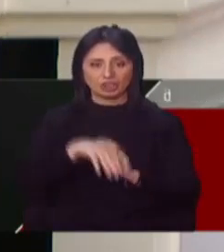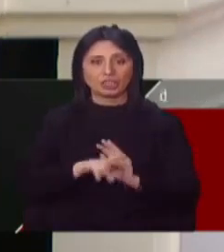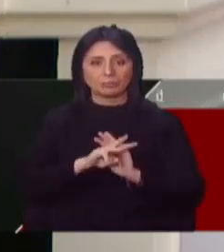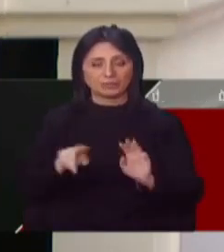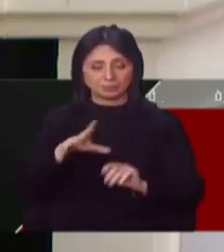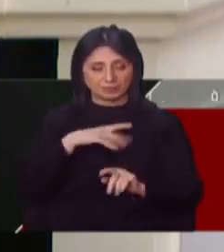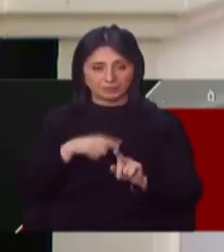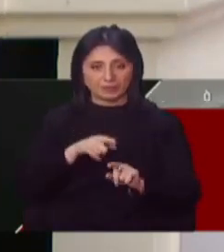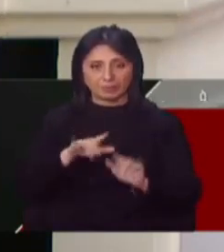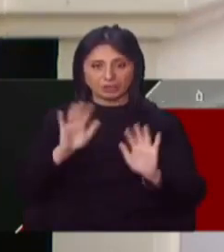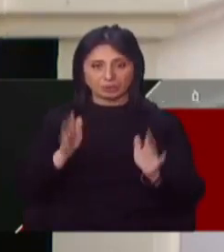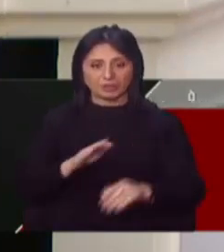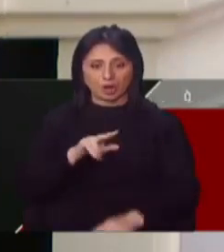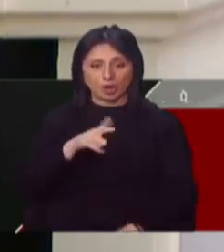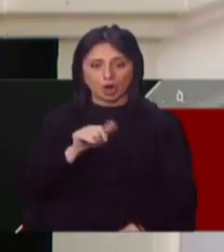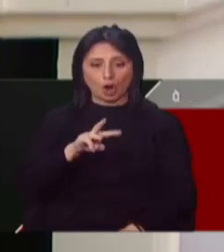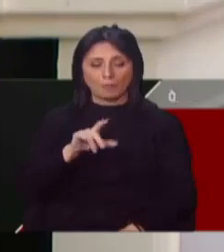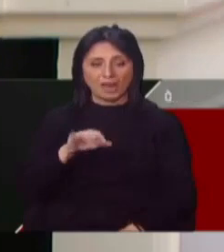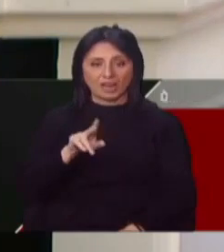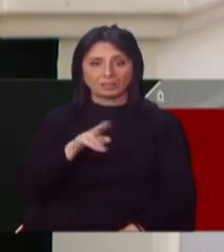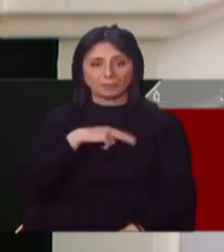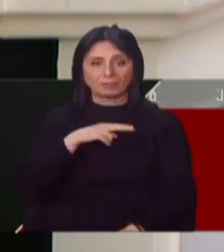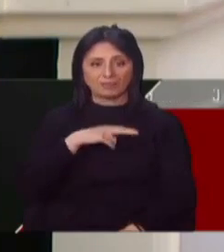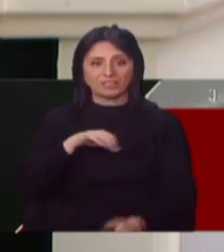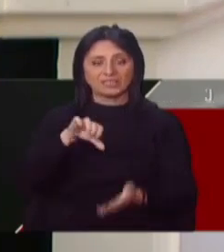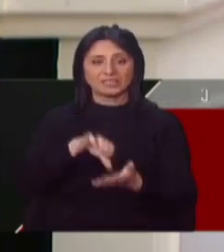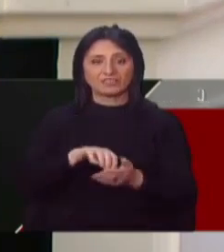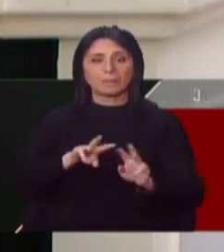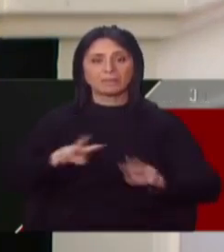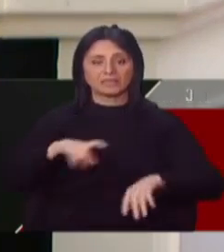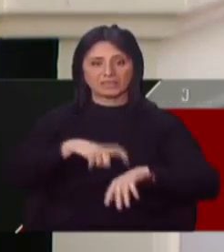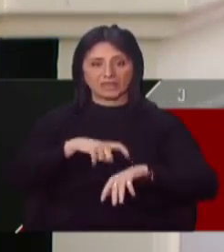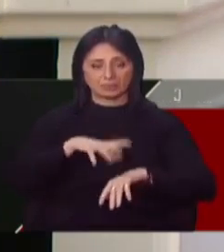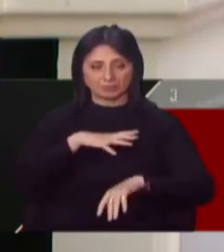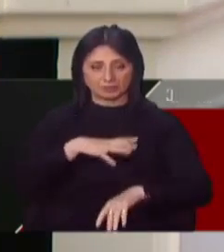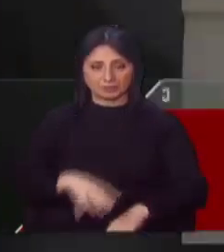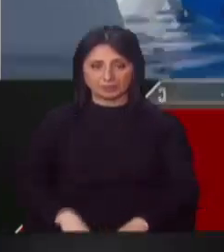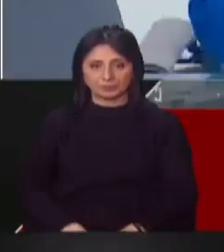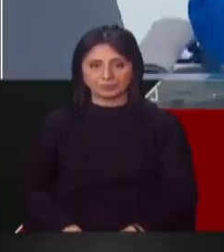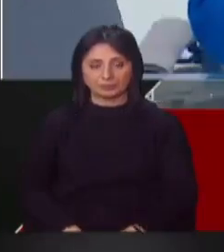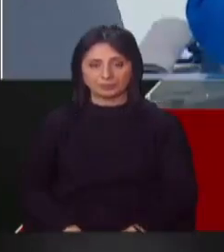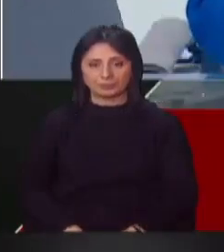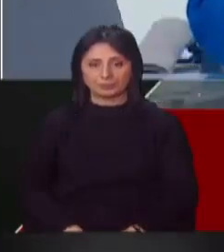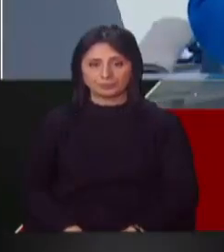საქმეთა მინისტრი, თუმცა ამ შემთხვევაში ვახტანგ გომელაური საკანონმდებლო ორგანოში წარდგა მინისტრის საათის ფორმატში.